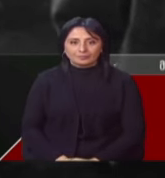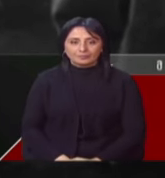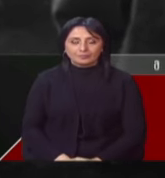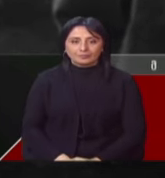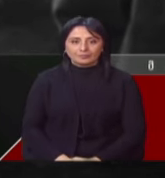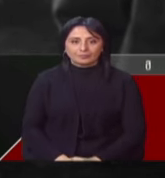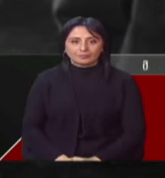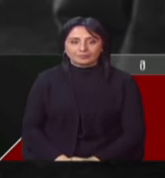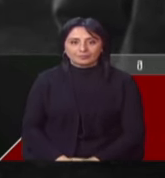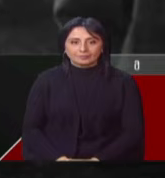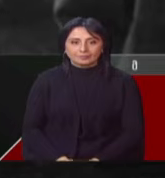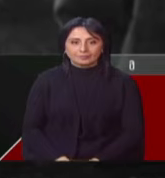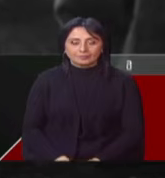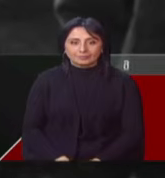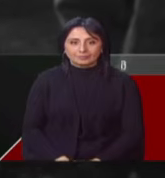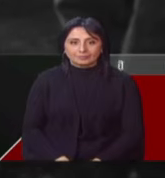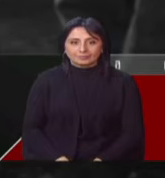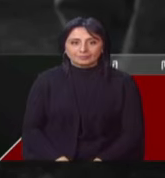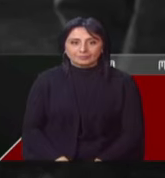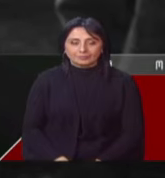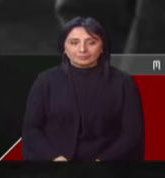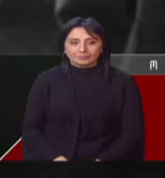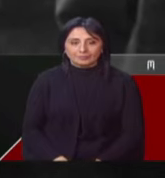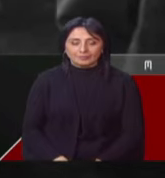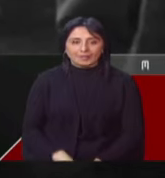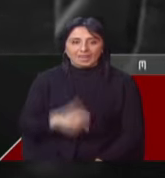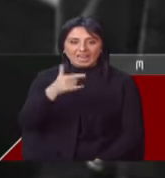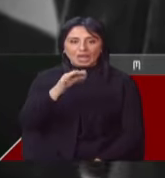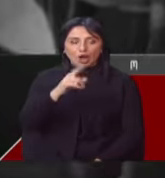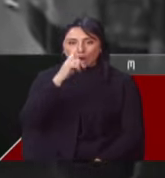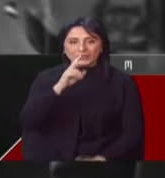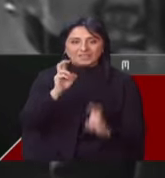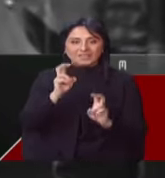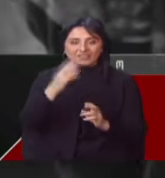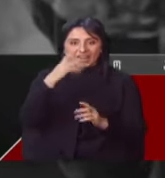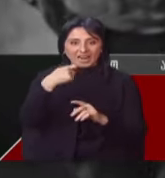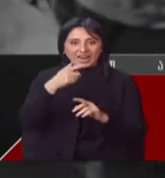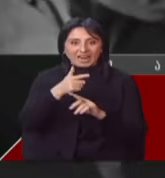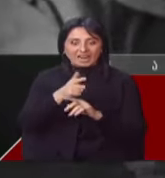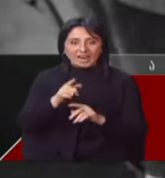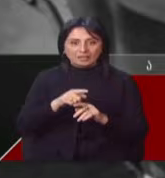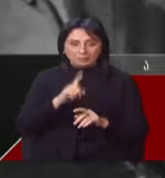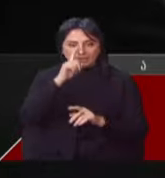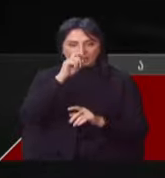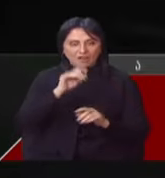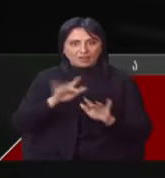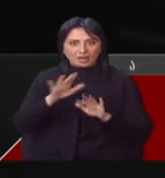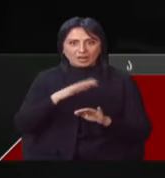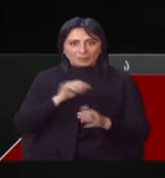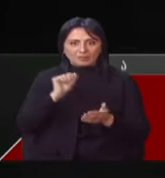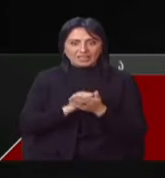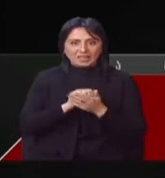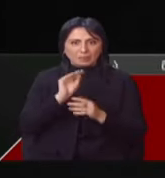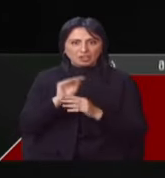მეგობრებს, რომ 12 აგვისტოს ღვინო არ დაიღება. გიორგობისთვის ეკრანებზე გამოსვლისთანავე მწვავე რეაქცია მოყვა.